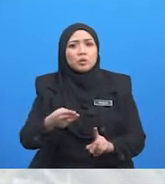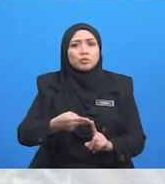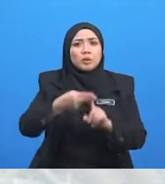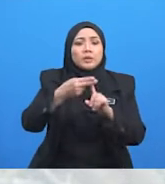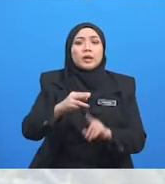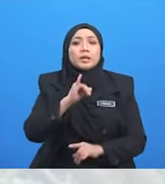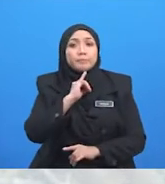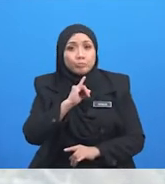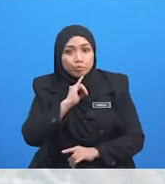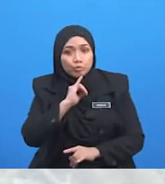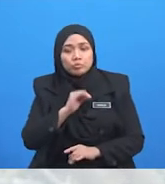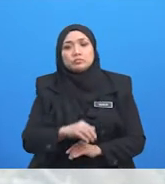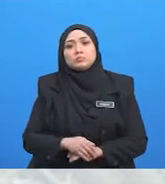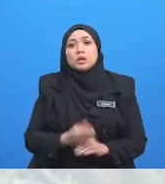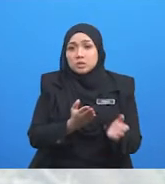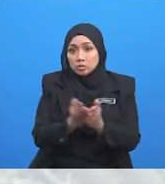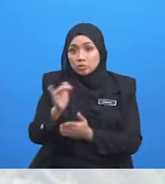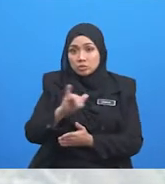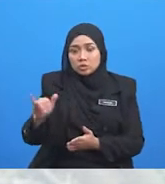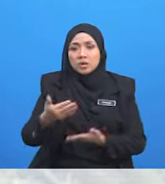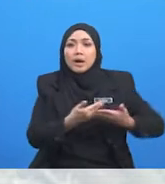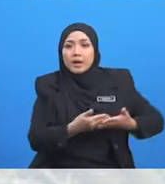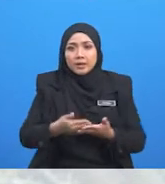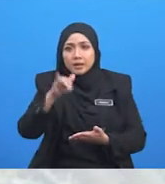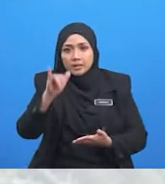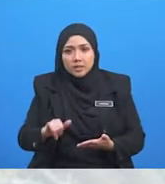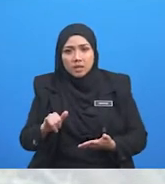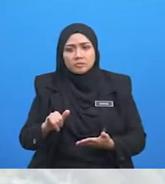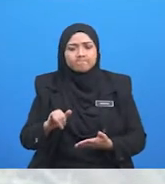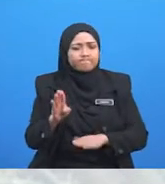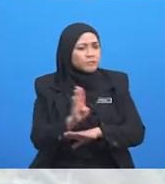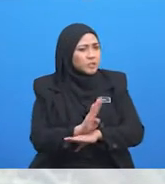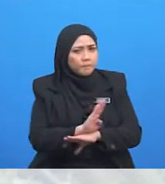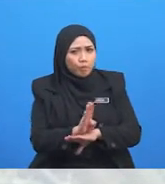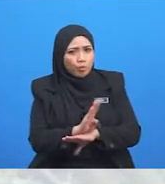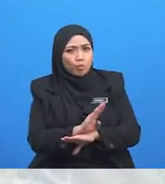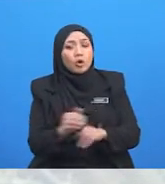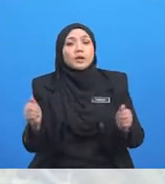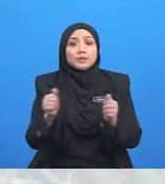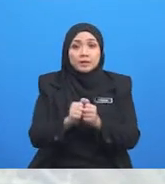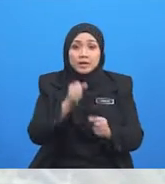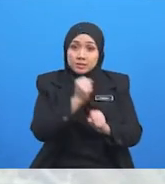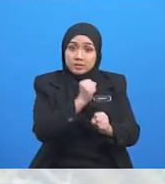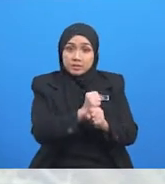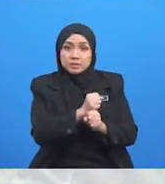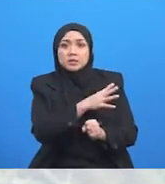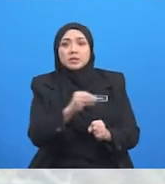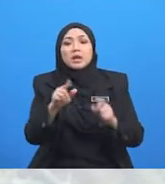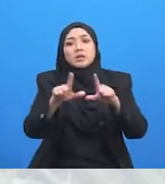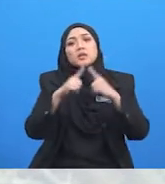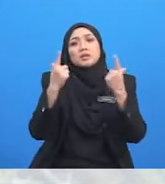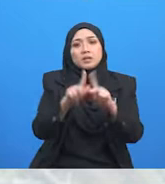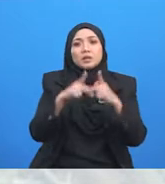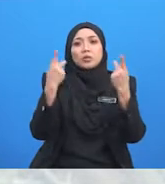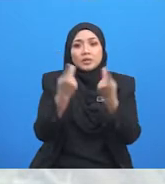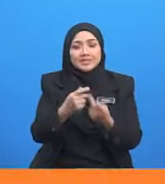ibu. Seterusnya, anak yang terlalu sibuk dengan kerjaya dan